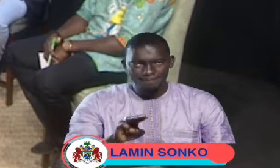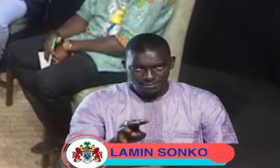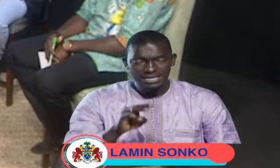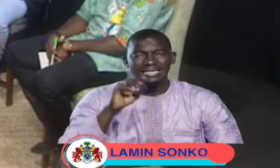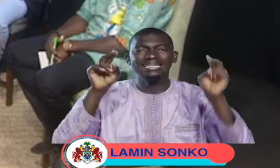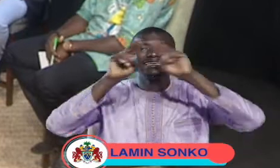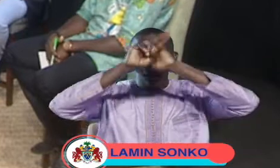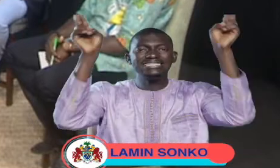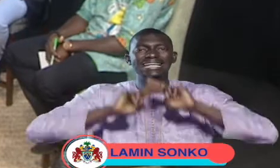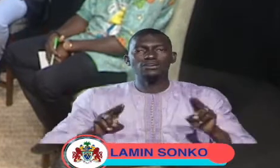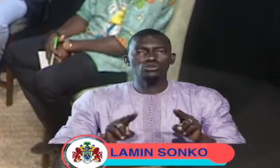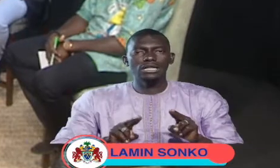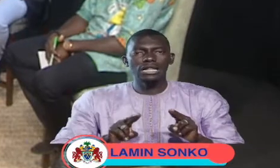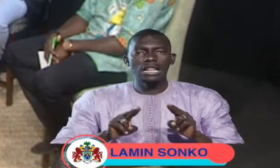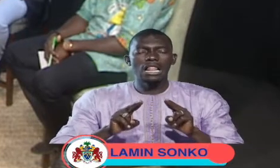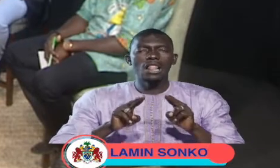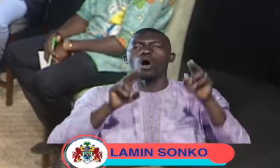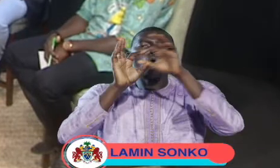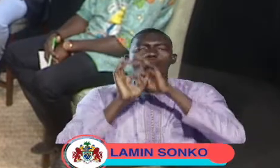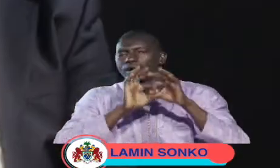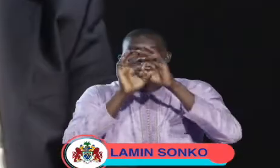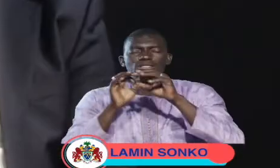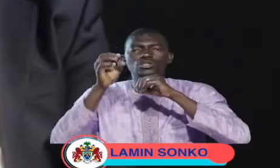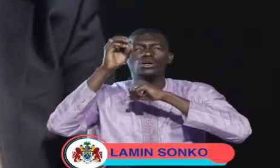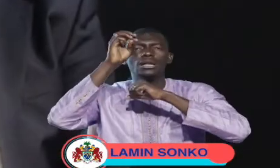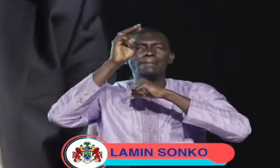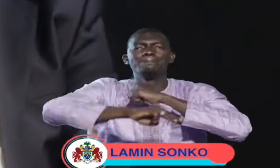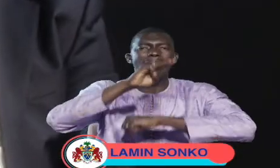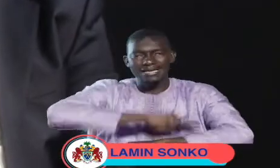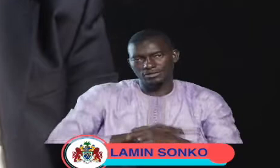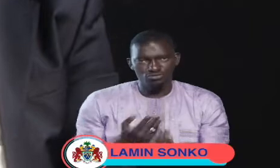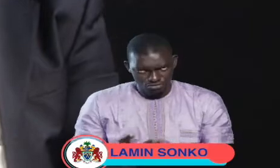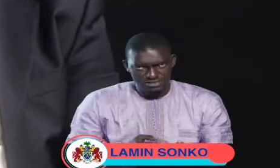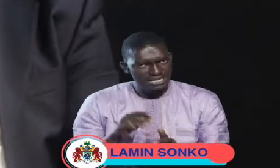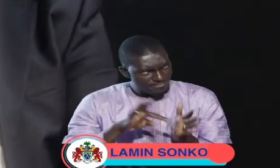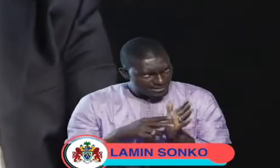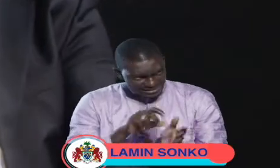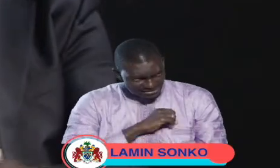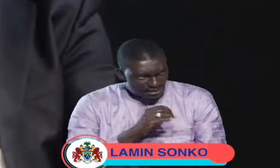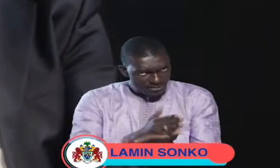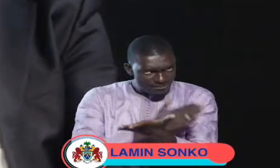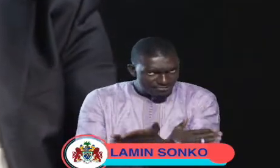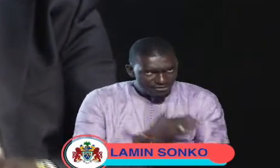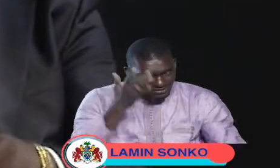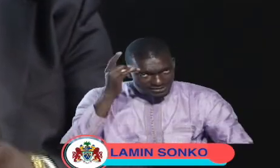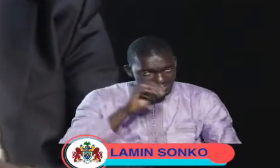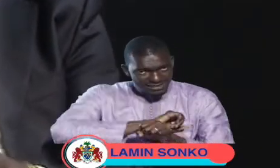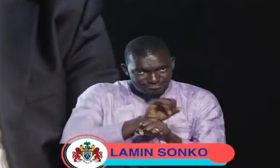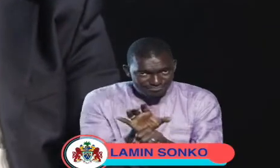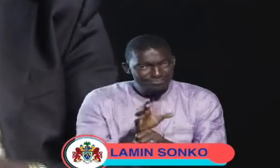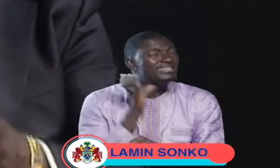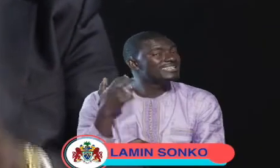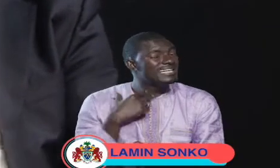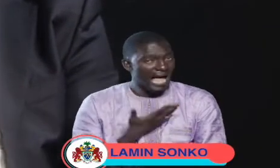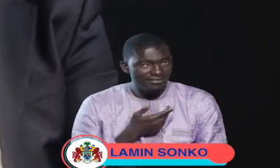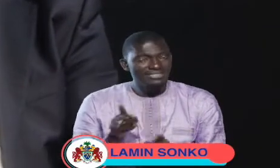bundalo miango safoko akamuta ko to yalo ne ko nyin ko rabbi na banko kan bay jannin ko rabbi na yam gambe mun sa ko